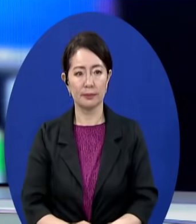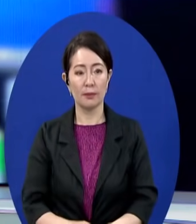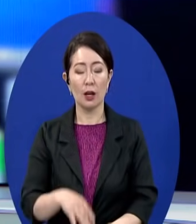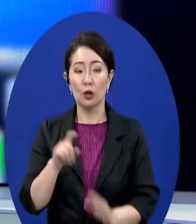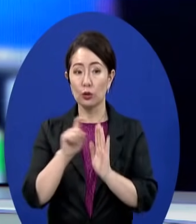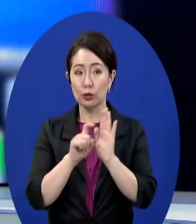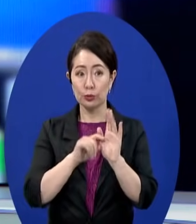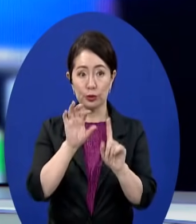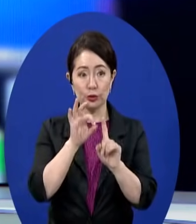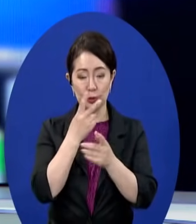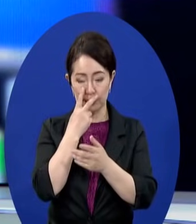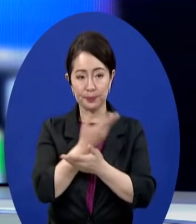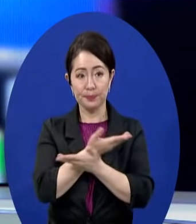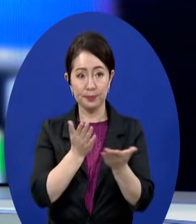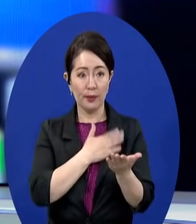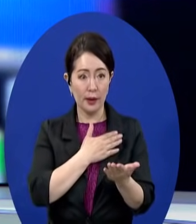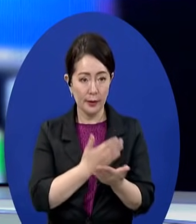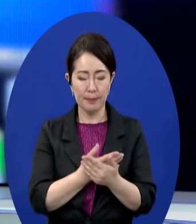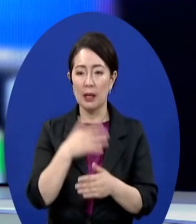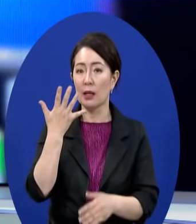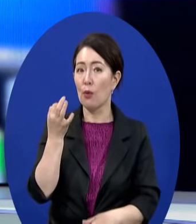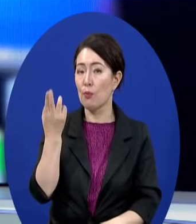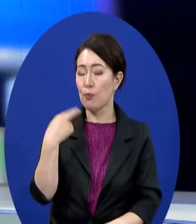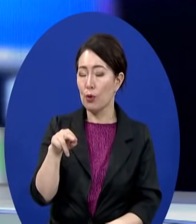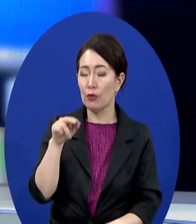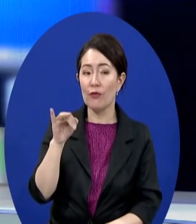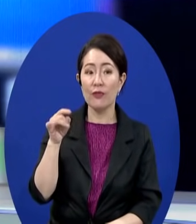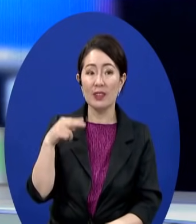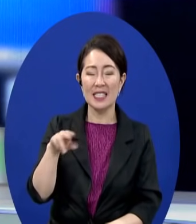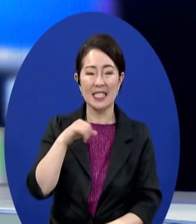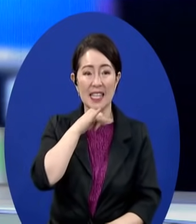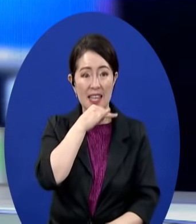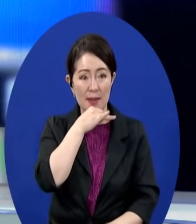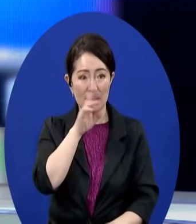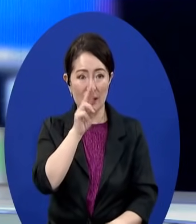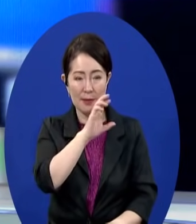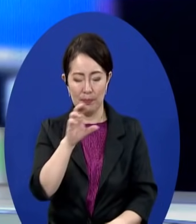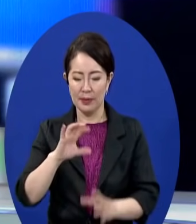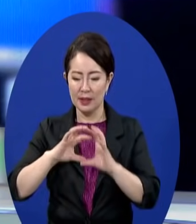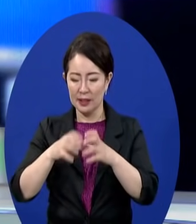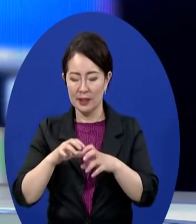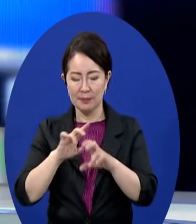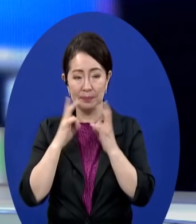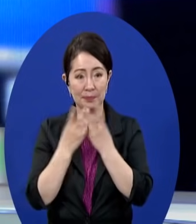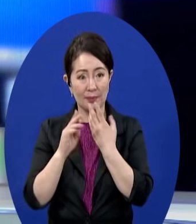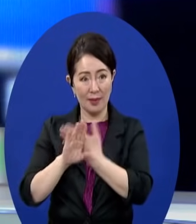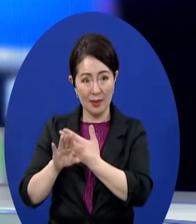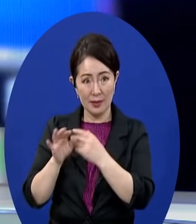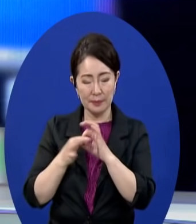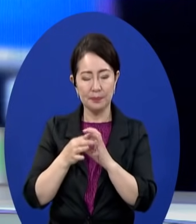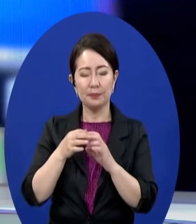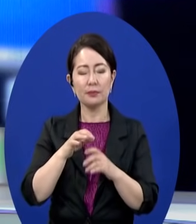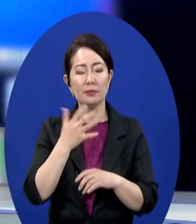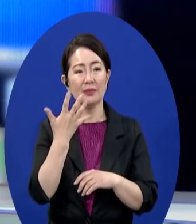Манай хөтөлбөрийг сонгож үзэж байгаа та бүхэнд баярлалаа. Таван богд фудс компани KFC брэндийн хамт олон нийгмийн хариуцлагын хүрээнд халдвар төвчин судлын үндэсний төвд 50 сая